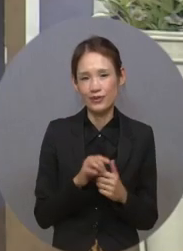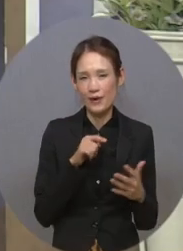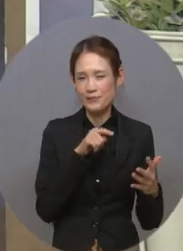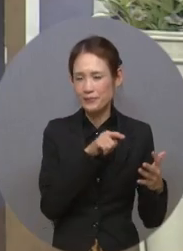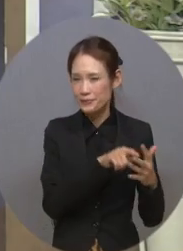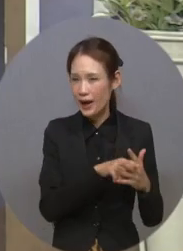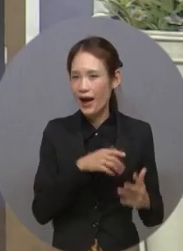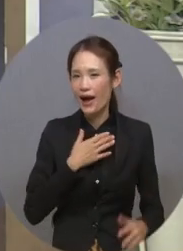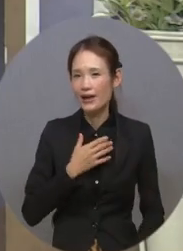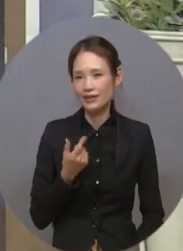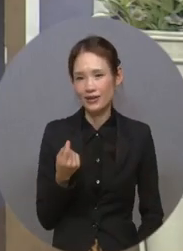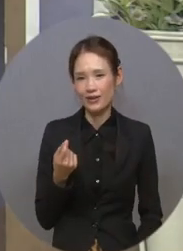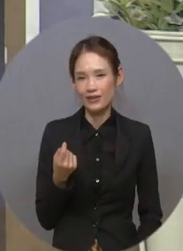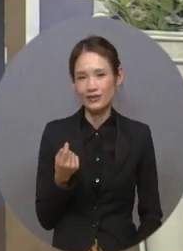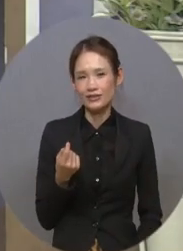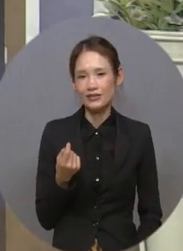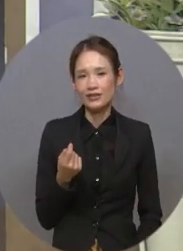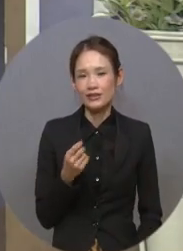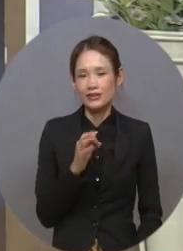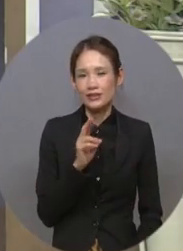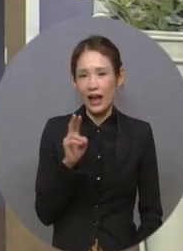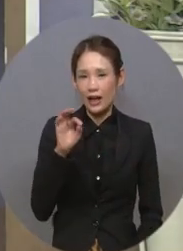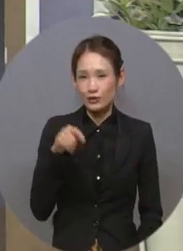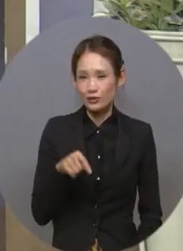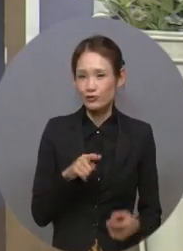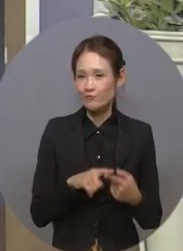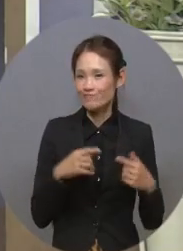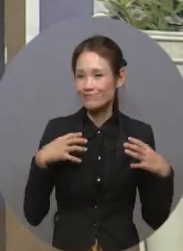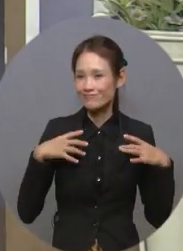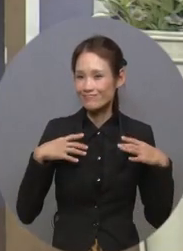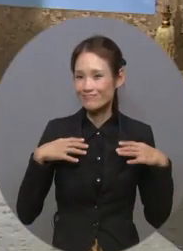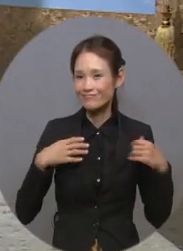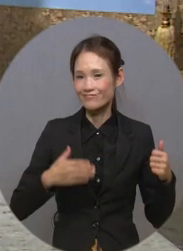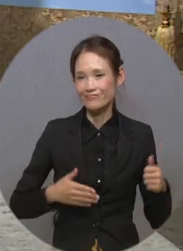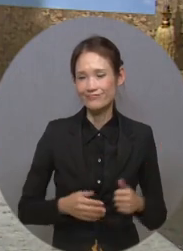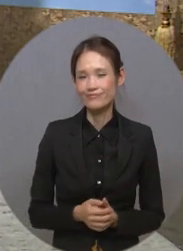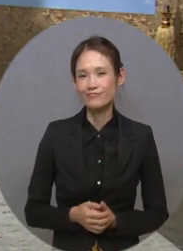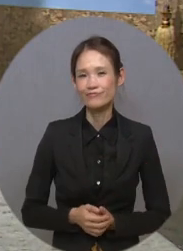알고 계실 것 같은데요. 네. 양주에 대한 좀 자랑 좀 해주시죠.